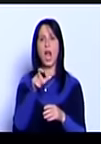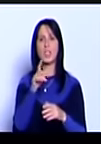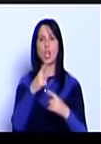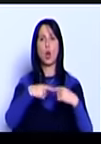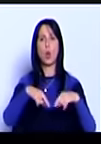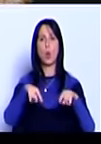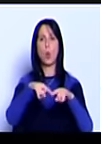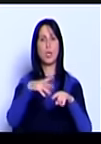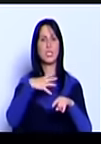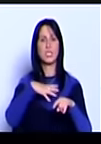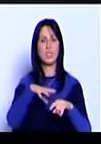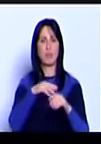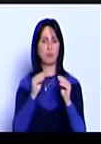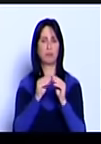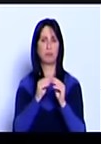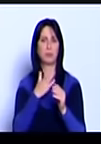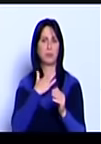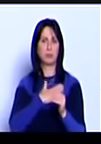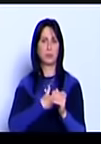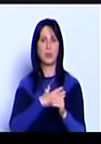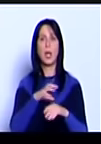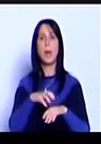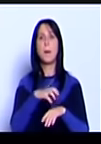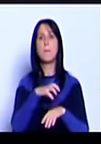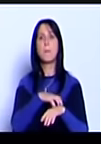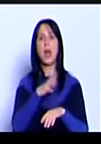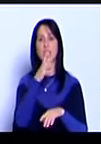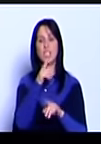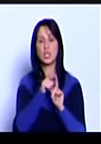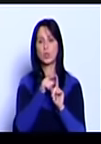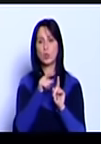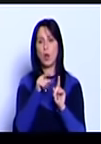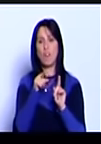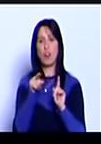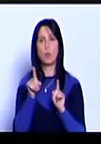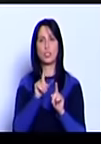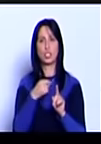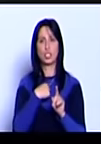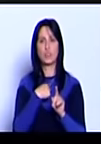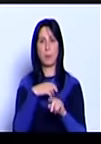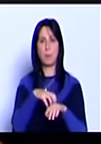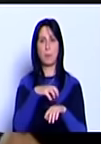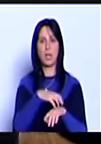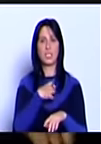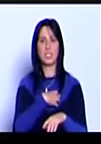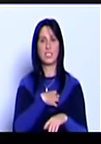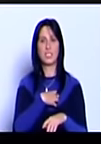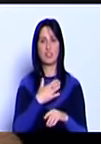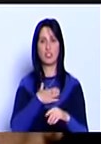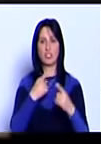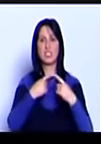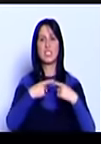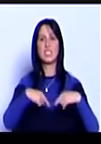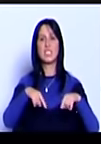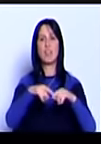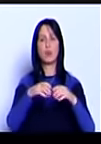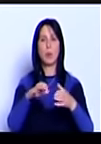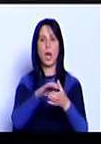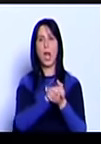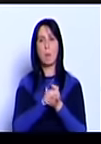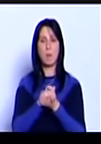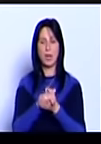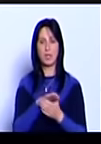კოალიციას ან საქართველოს ისედაც საკმარისია. პარტიისთვის იმ წლების განმავლობაში, როცა ჩვენი პარტია ძირითადად სულ საზოგადოებრივ